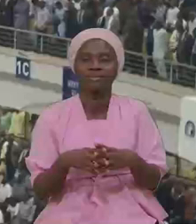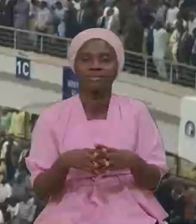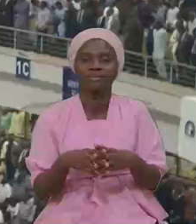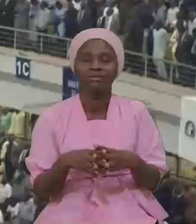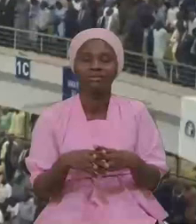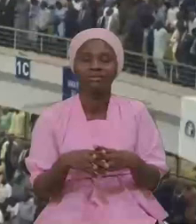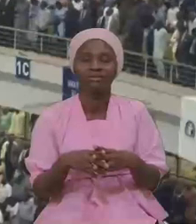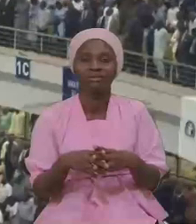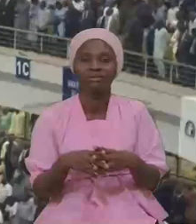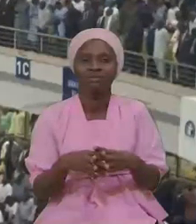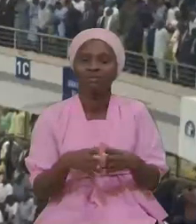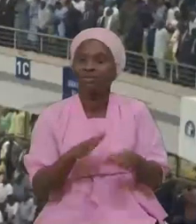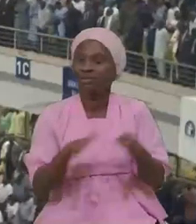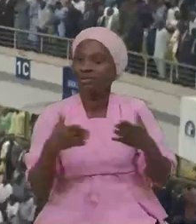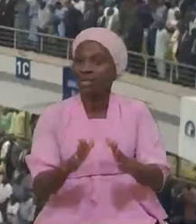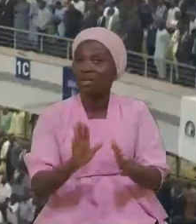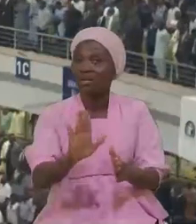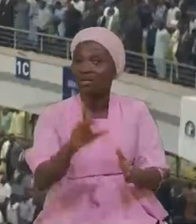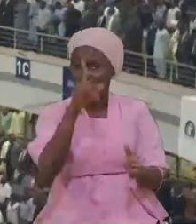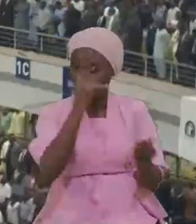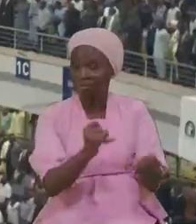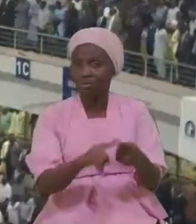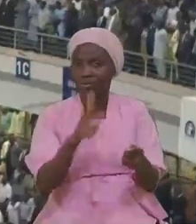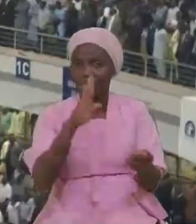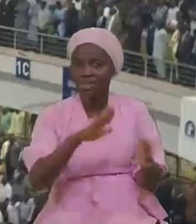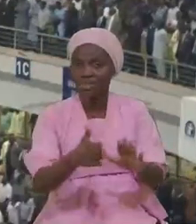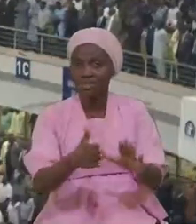Ne permets pas à ta foi d'être une foi morte.